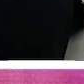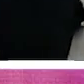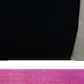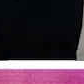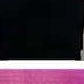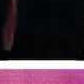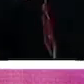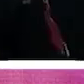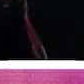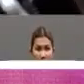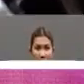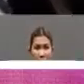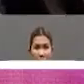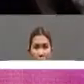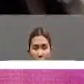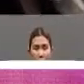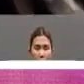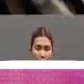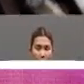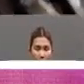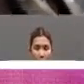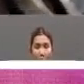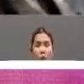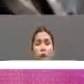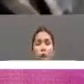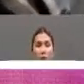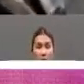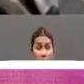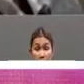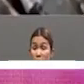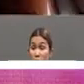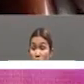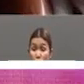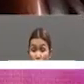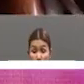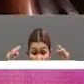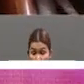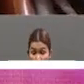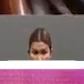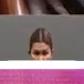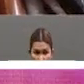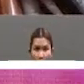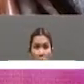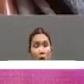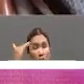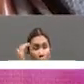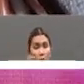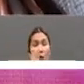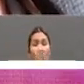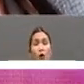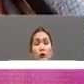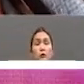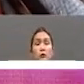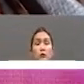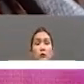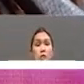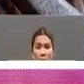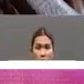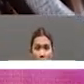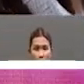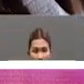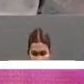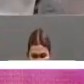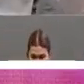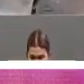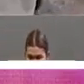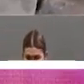ใบอนุญาตเหล่านี้นะครับสามารถควบคุมตัวส่งพนักงานสอบสวนได้ตามกฎหมายนะครับก็ขอความร่วมมือพี่น้องประชาช